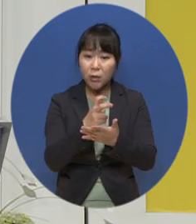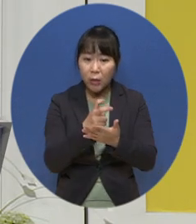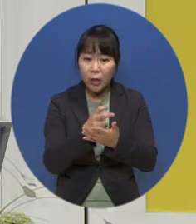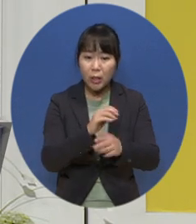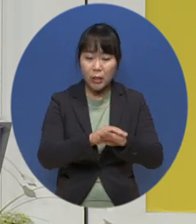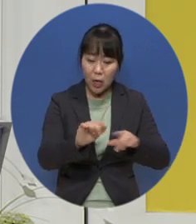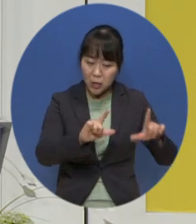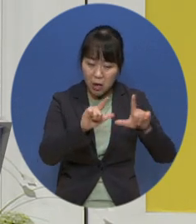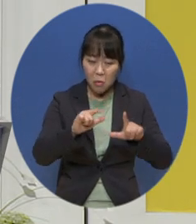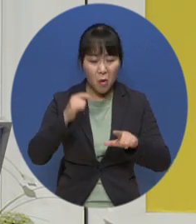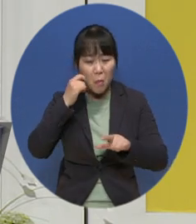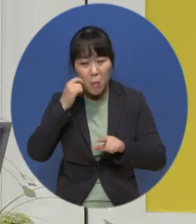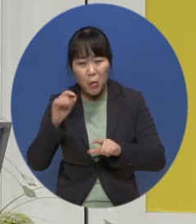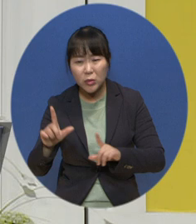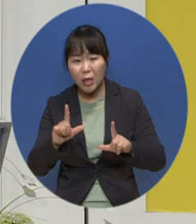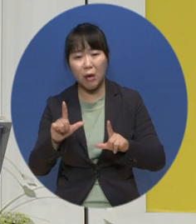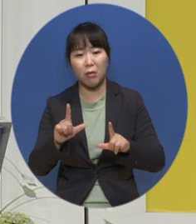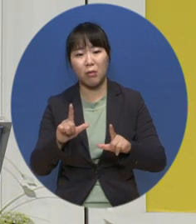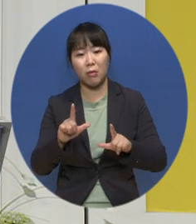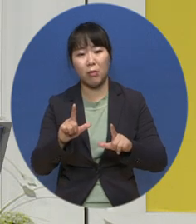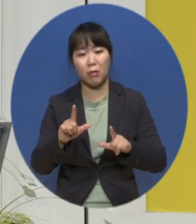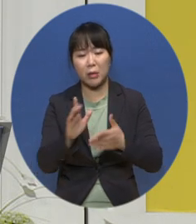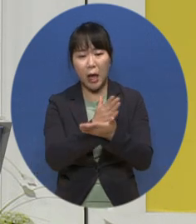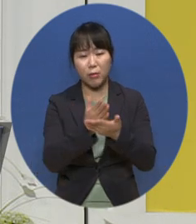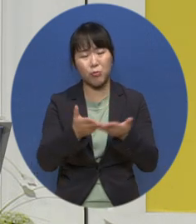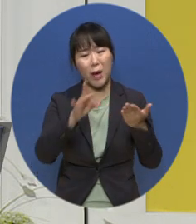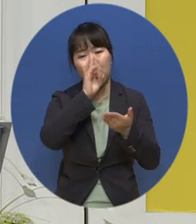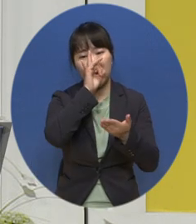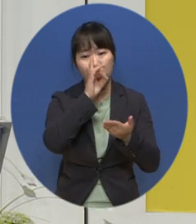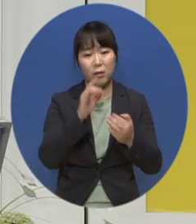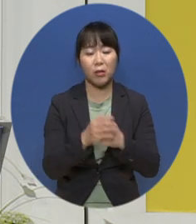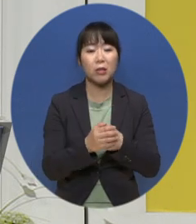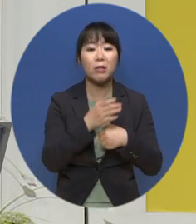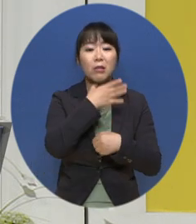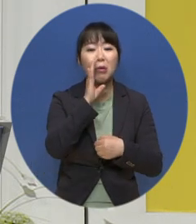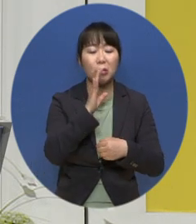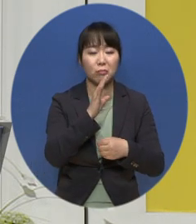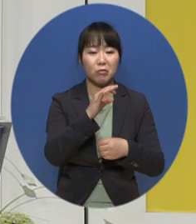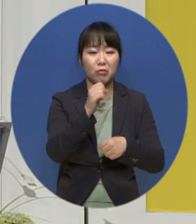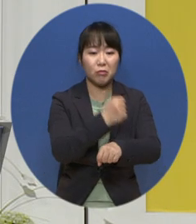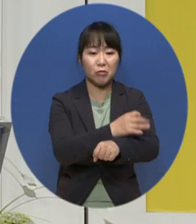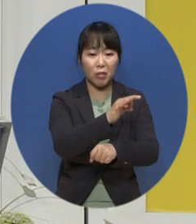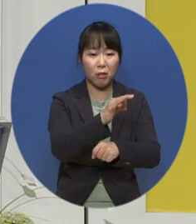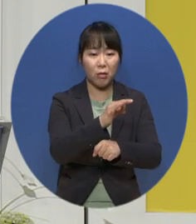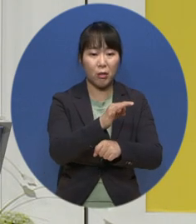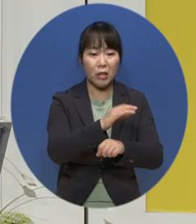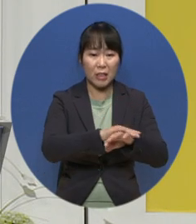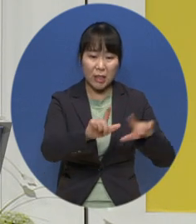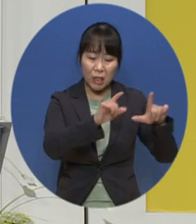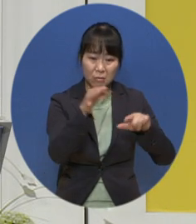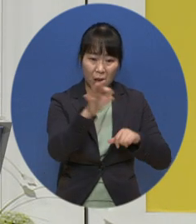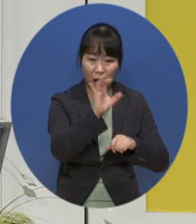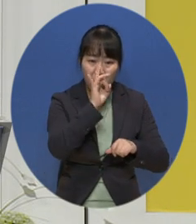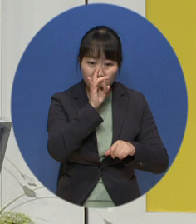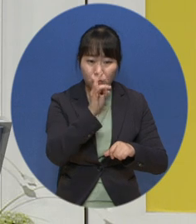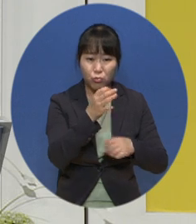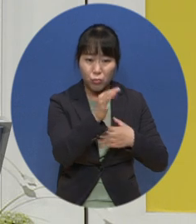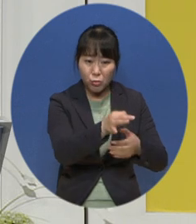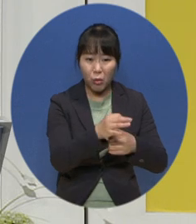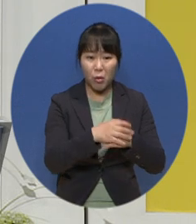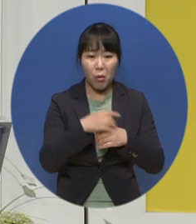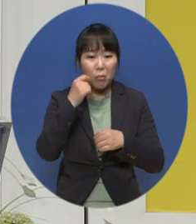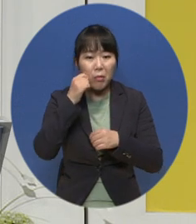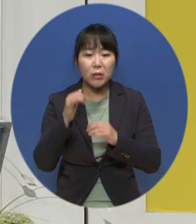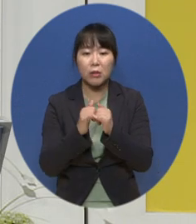잘살고 못살고 이래 주면 안되는거 아닙니까 노인 수당도 잘 사는 사람한테 안주고 모자란다는 사람한테 그렇게 자식아 원수